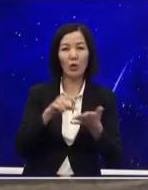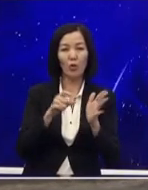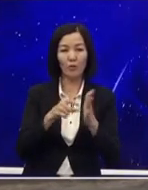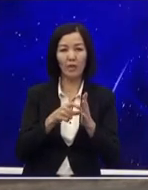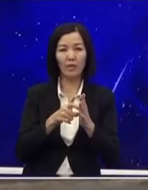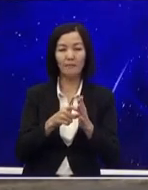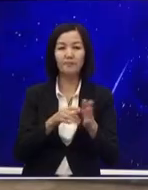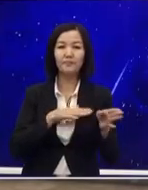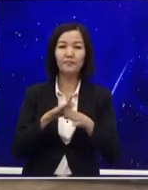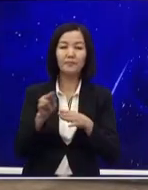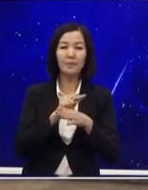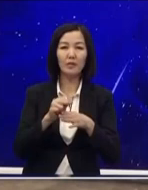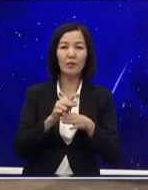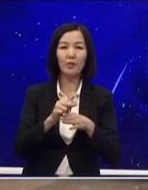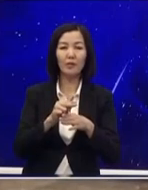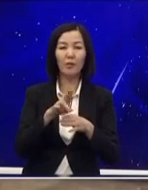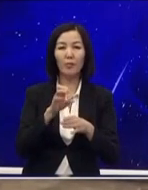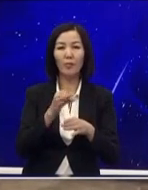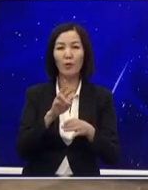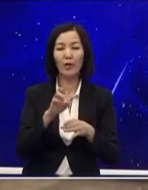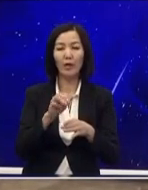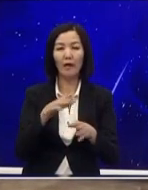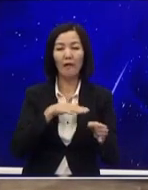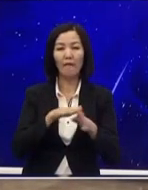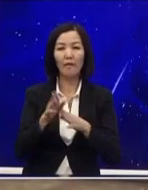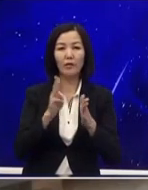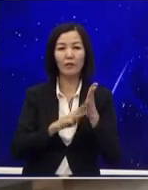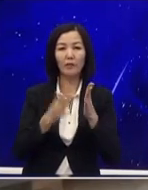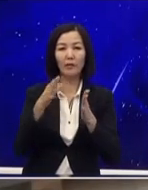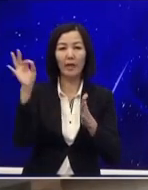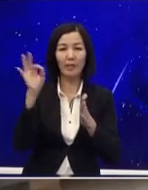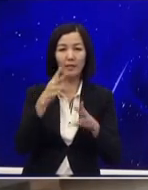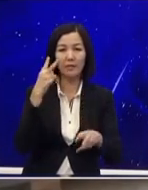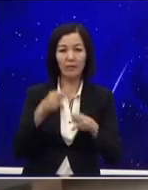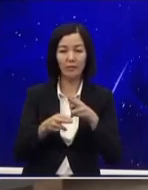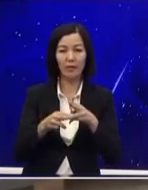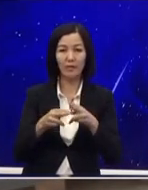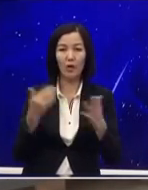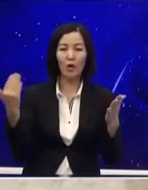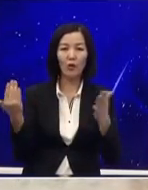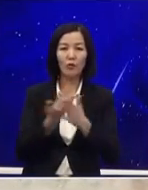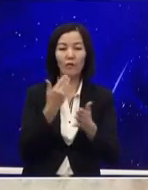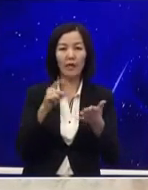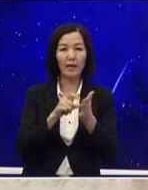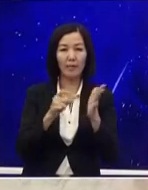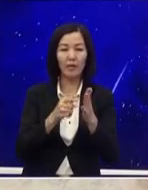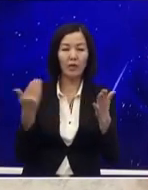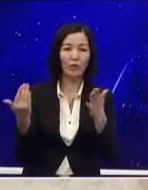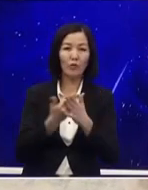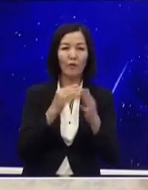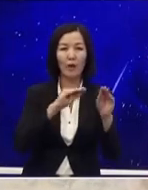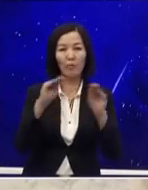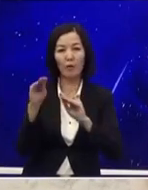завершению капитальный ремонт средней школы в селе Мойнак. Работы здесь выполнены уже на 95%. Современные светлые кабинеты, новые парты и